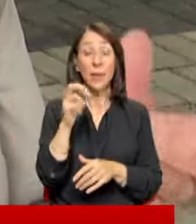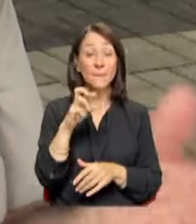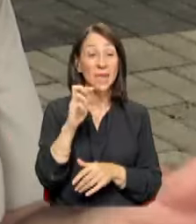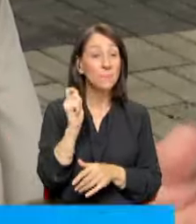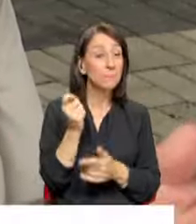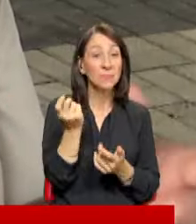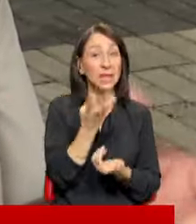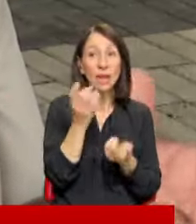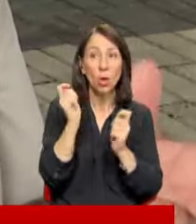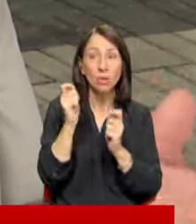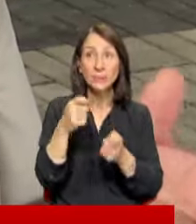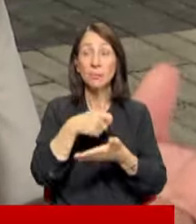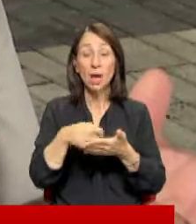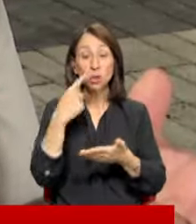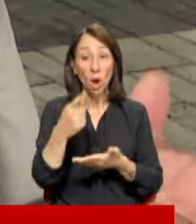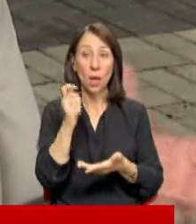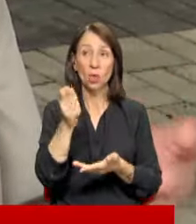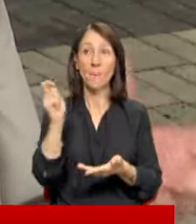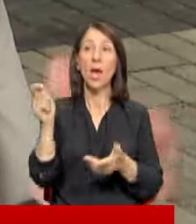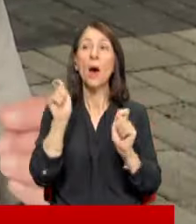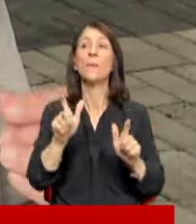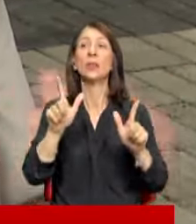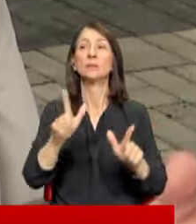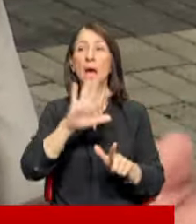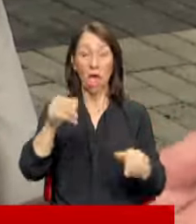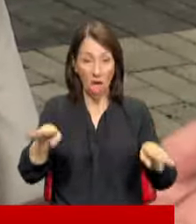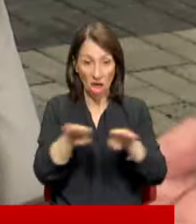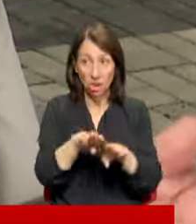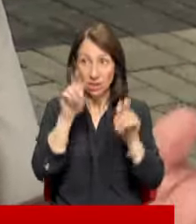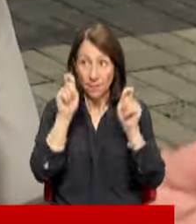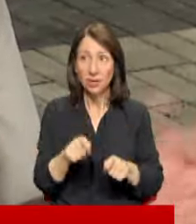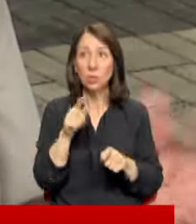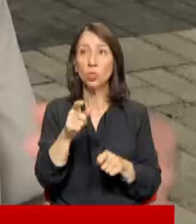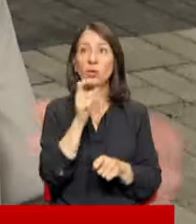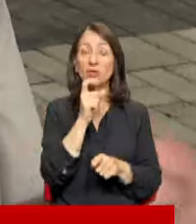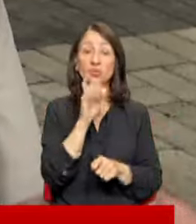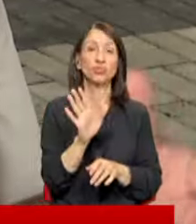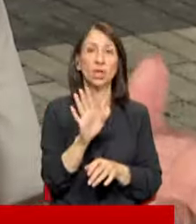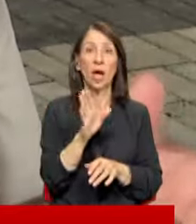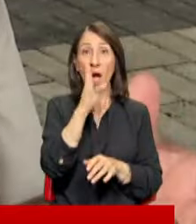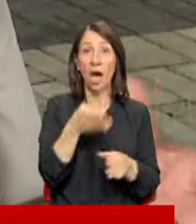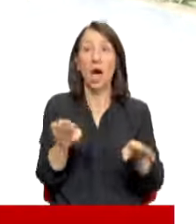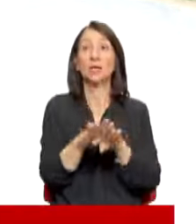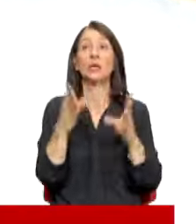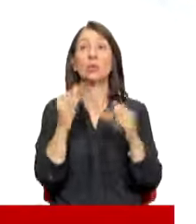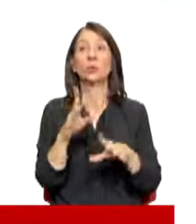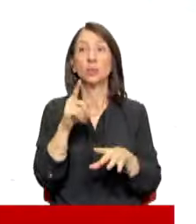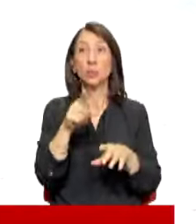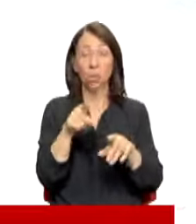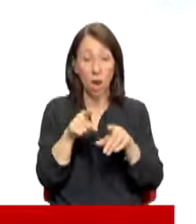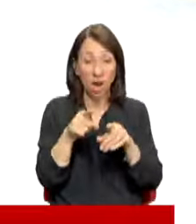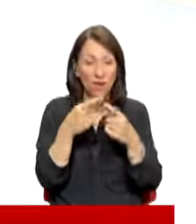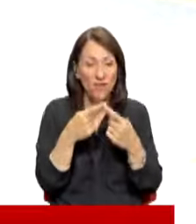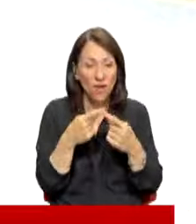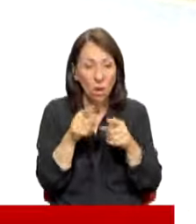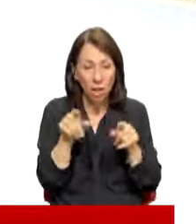miktar bakılmalı ve Maaşlar Buna göre verilmeli herkesi sen eşit kefeye koyarsan bu yanlış Adaletli bir durum olmaz bu makası kimi